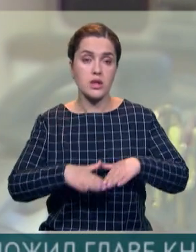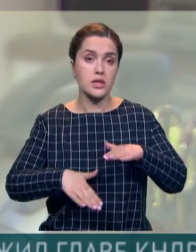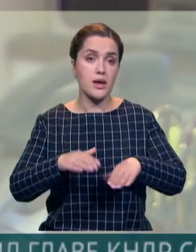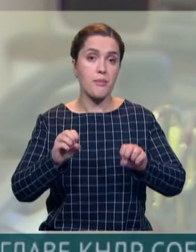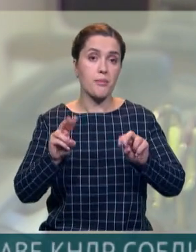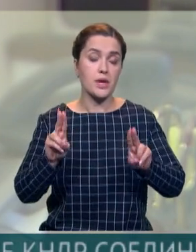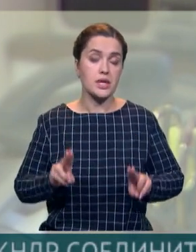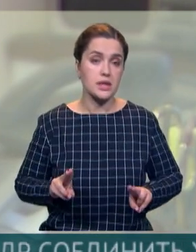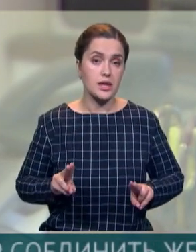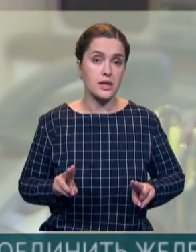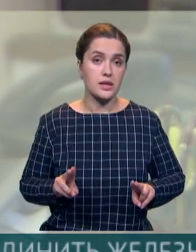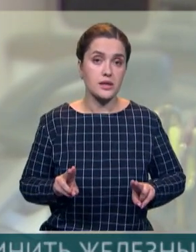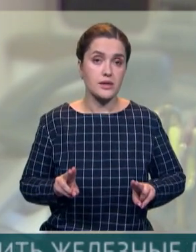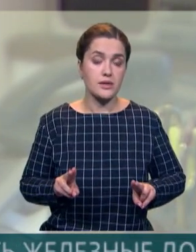которые